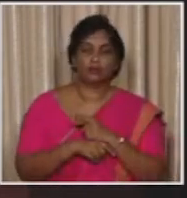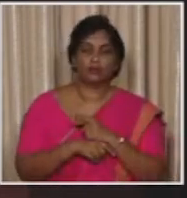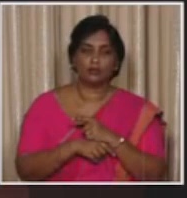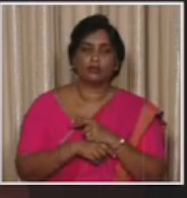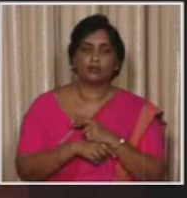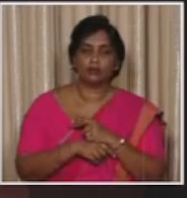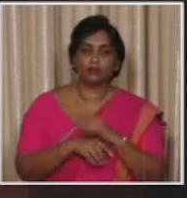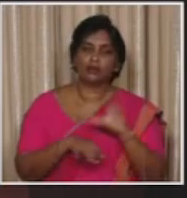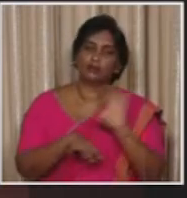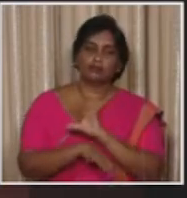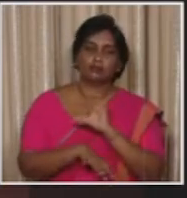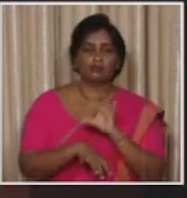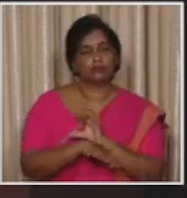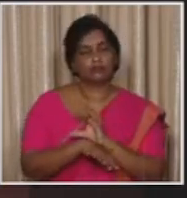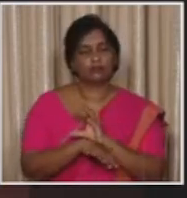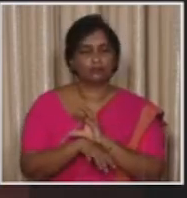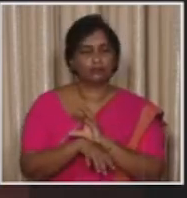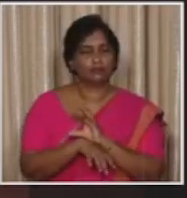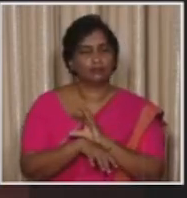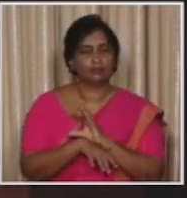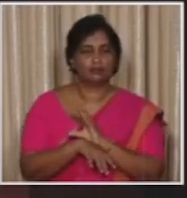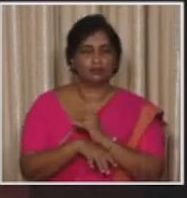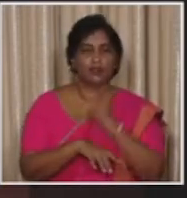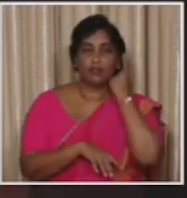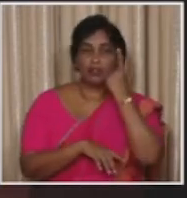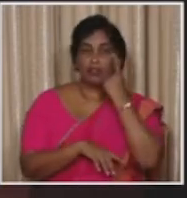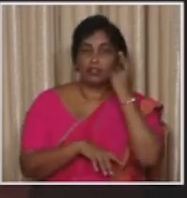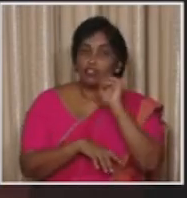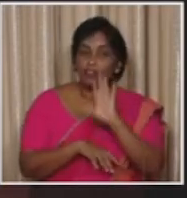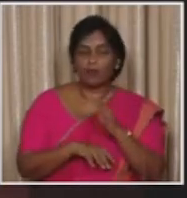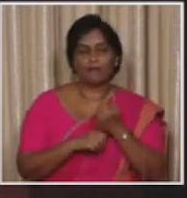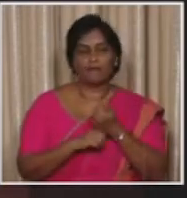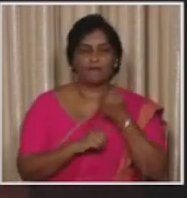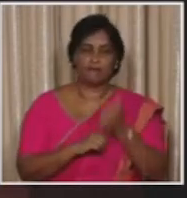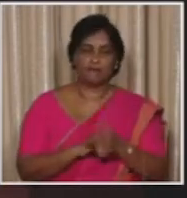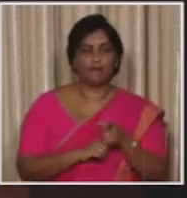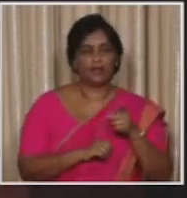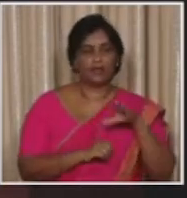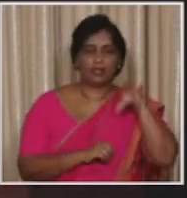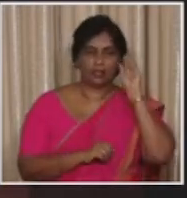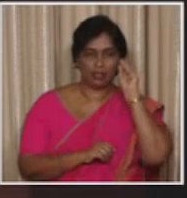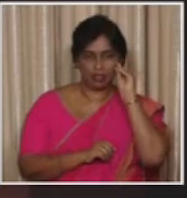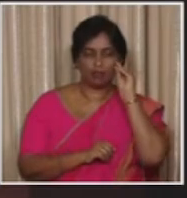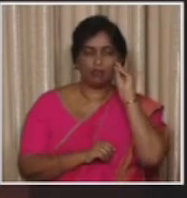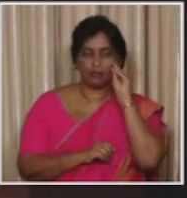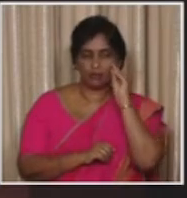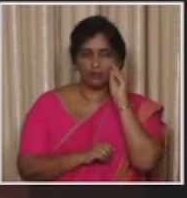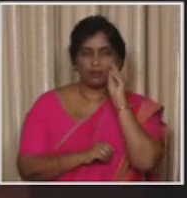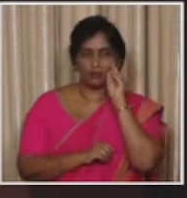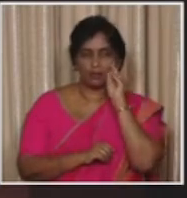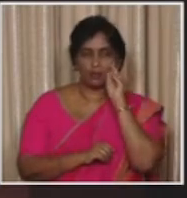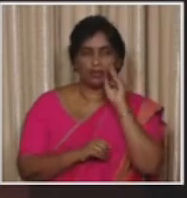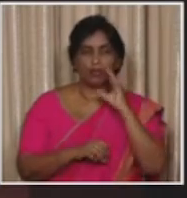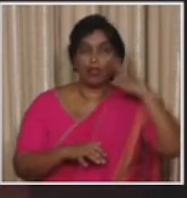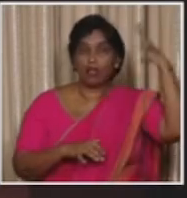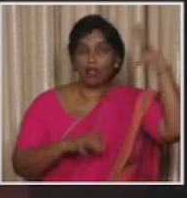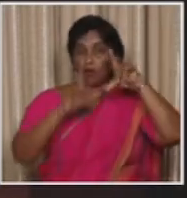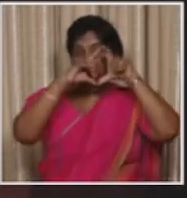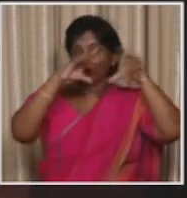හැබැයි ඔය පරිගණක උපාංග ඉතින් සාක්ෂරතාවයක් තියෙන අයට තමයි ඒවා අවබෝධයක් තියෙන්නේ. සූර්ය